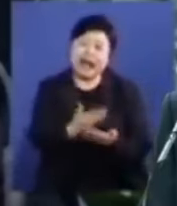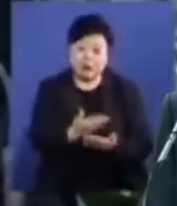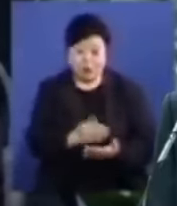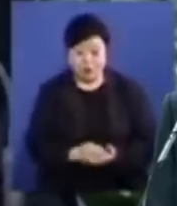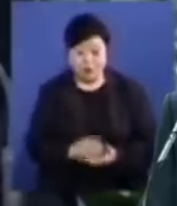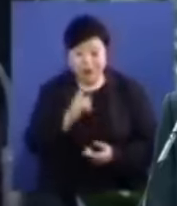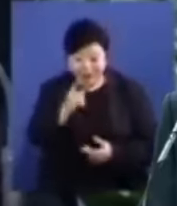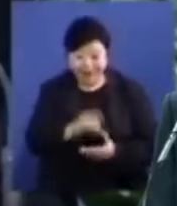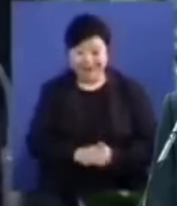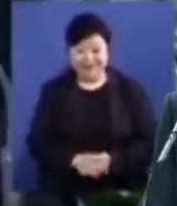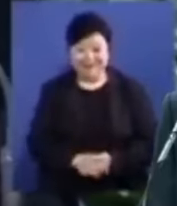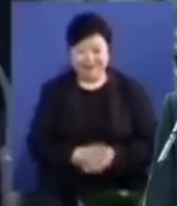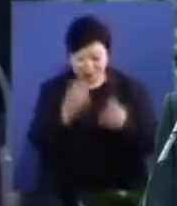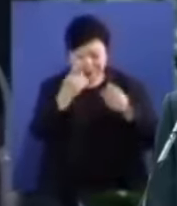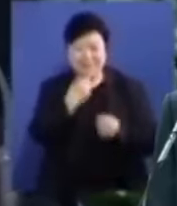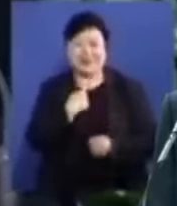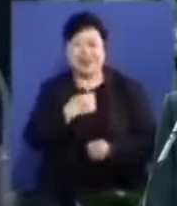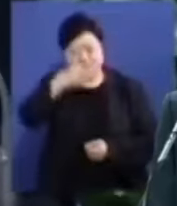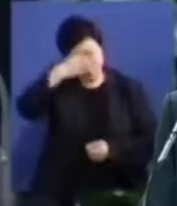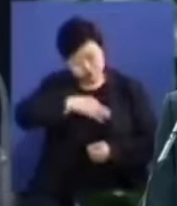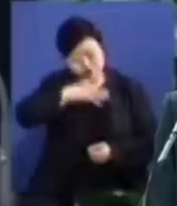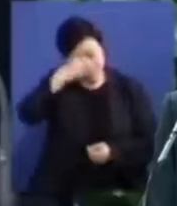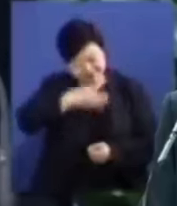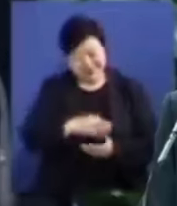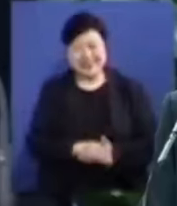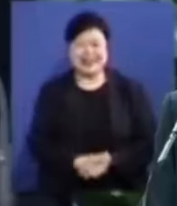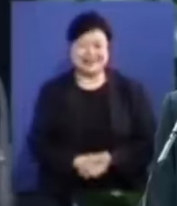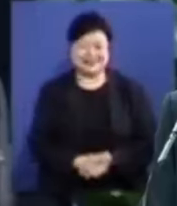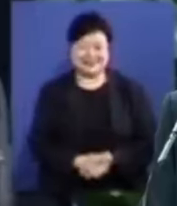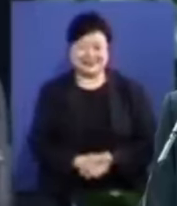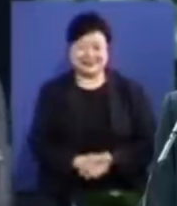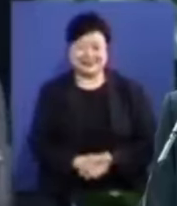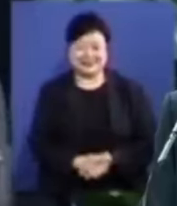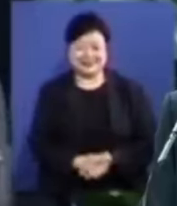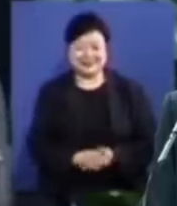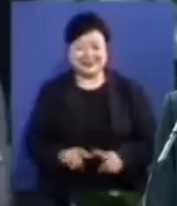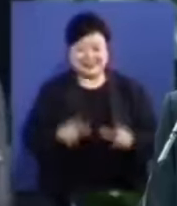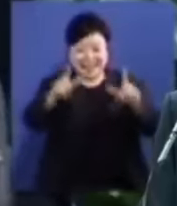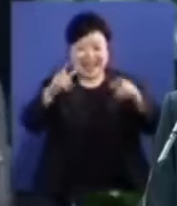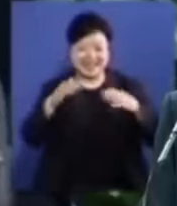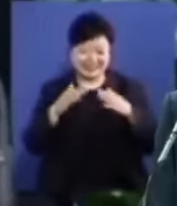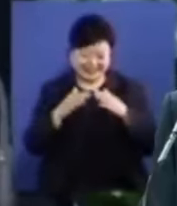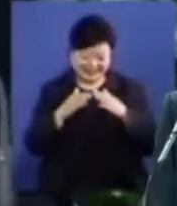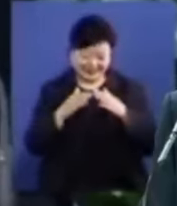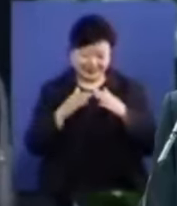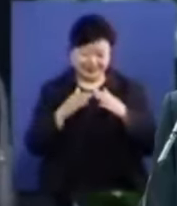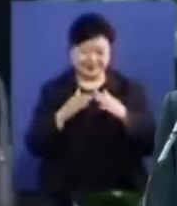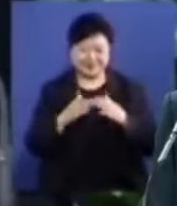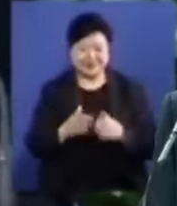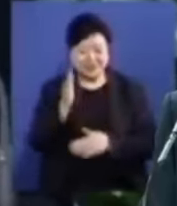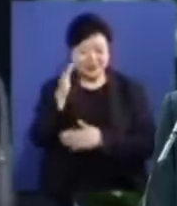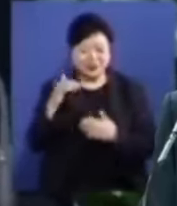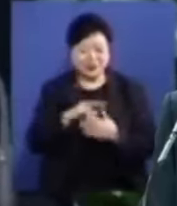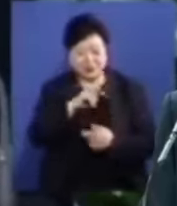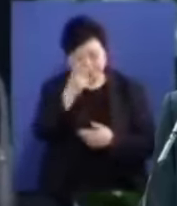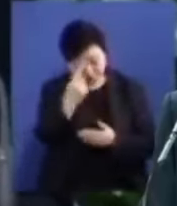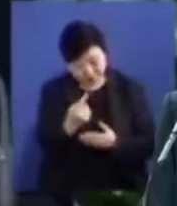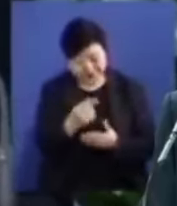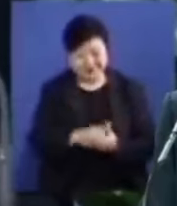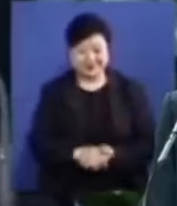보십시오. 고난당한 것이 유익이 아닙니까? 내가 그날 그 집에 그 사람 설교하고 집에